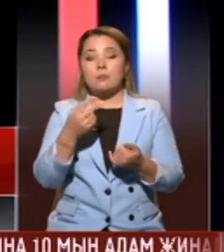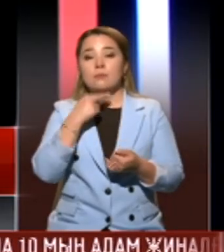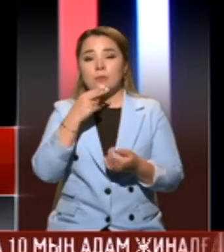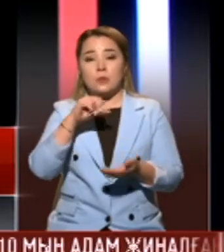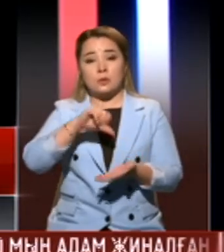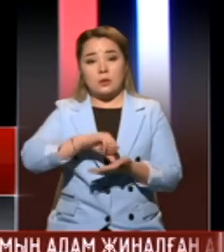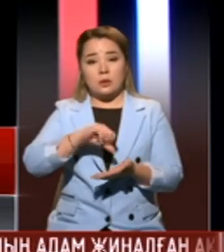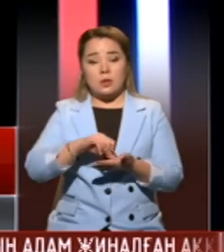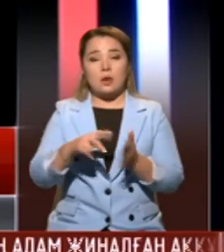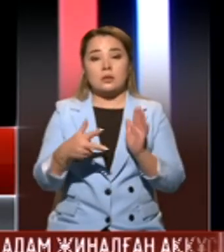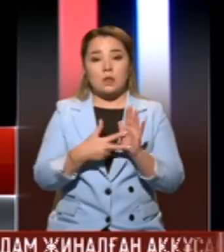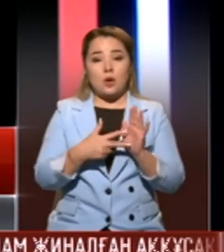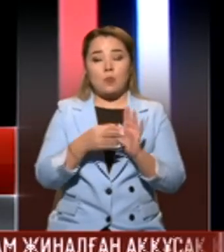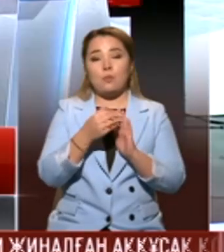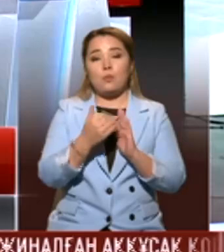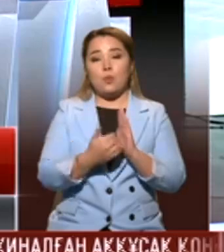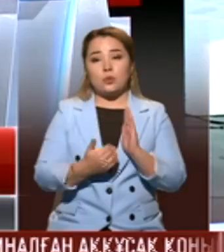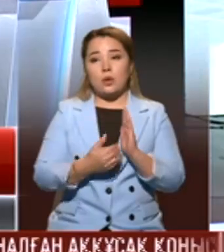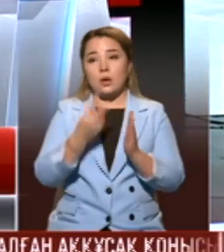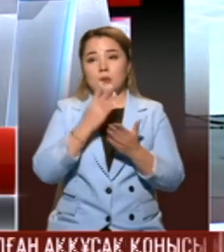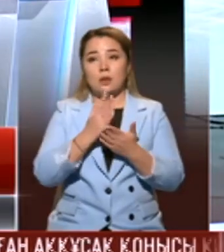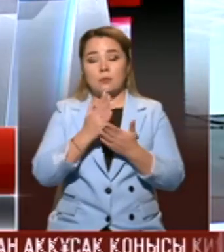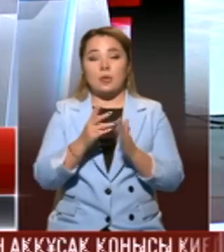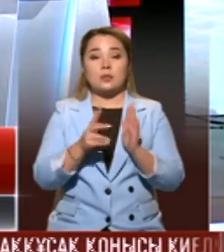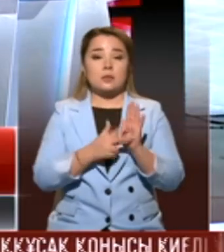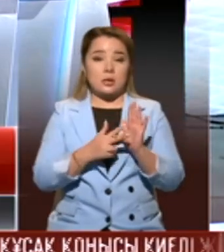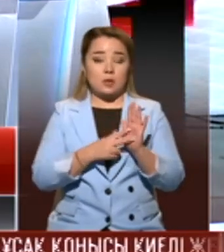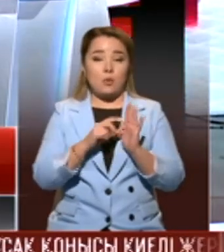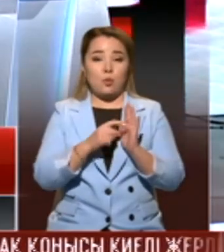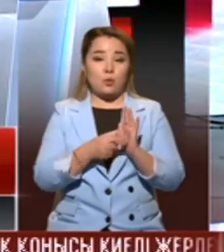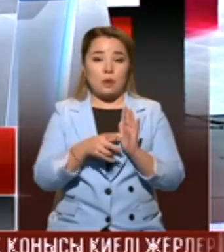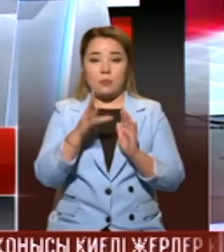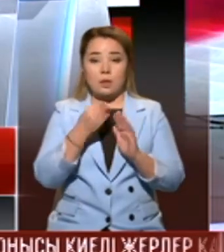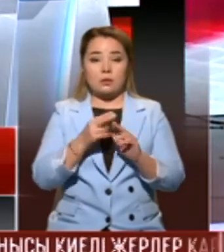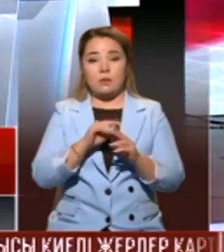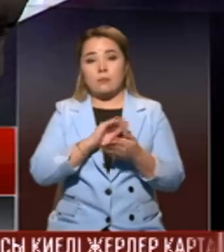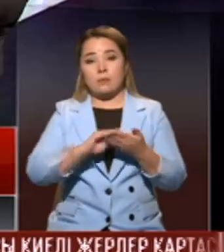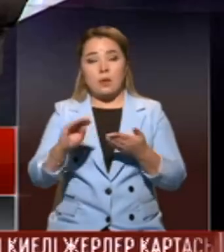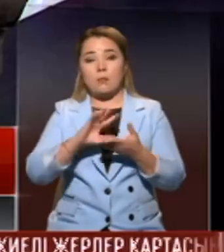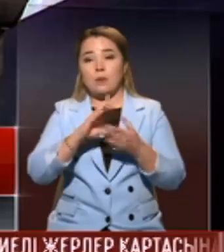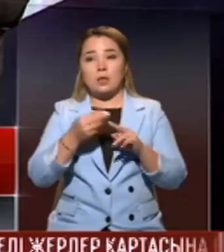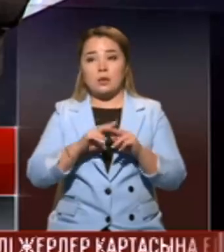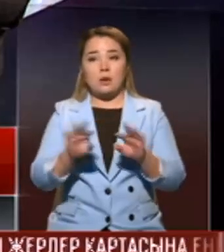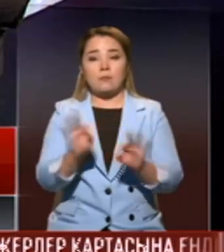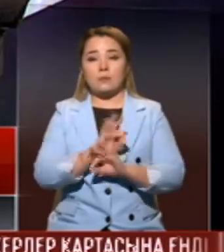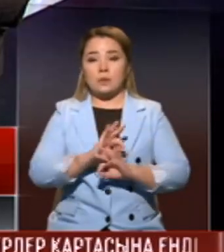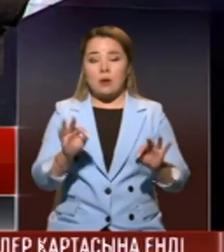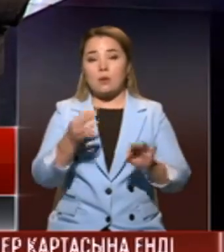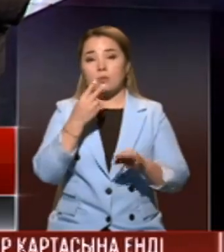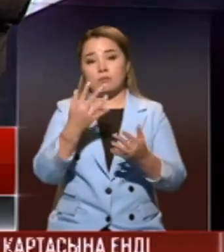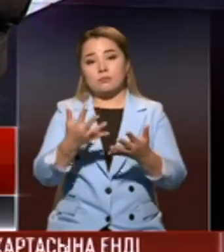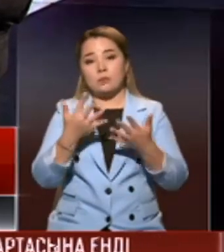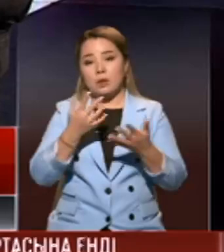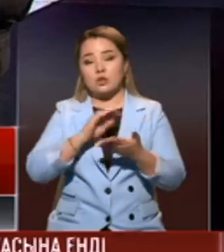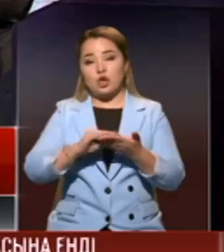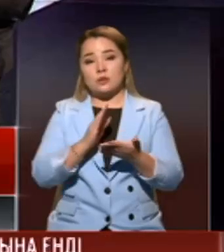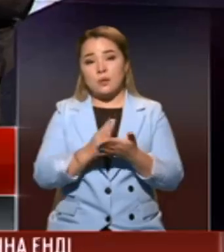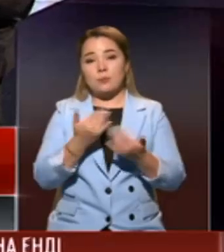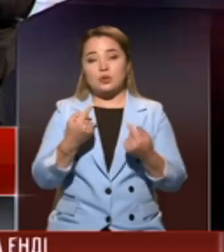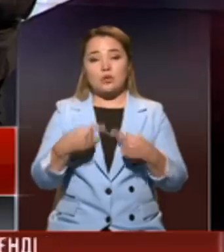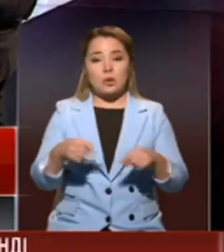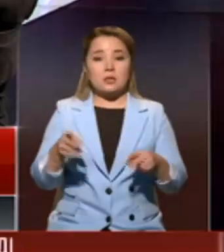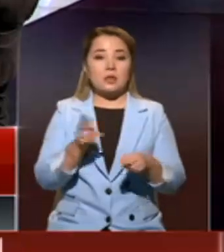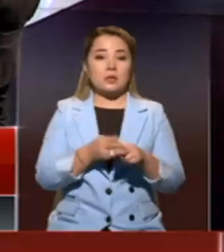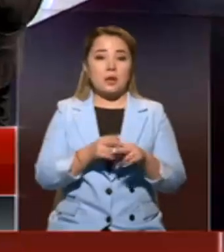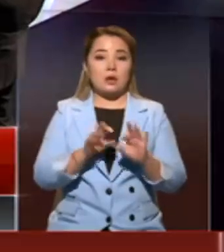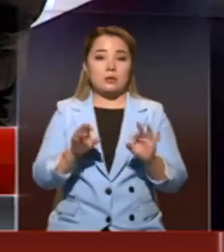міне 8 пунктін көрсеткіш. Мына жерде қандай міне барлығы керемет әдемілеп жазылған. Біз бұл заңда осының... Заңда іс жүзінде басқа да кедергілер